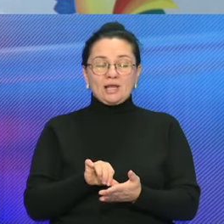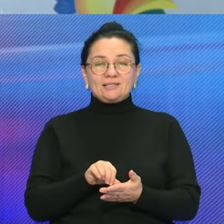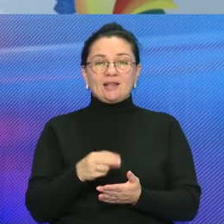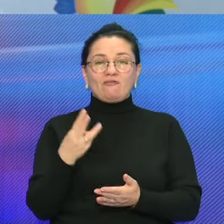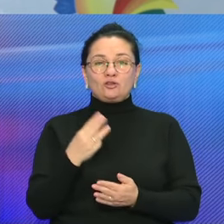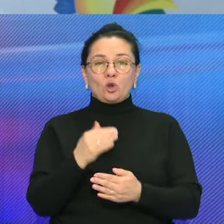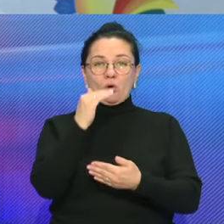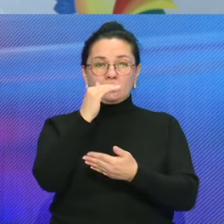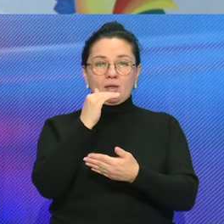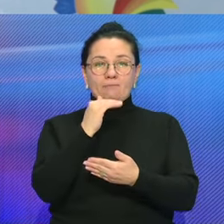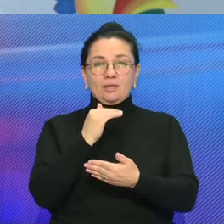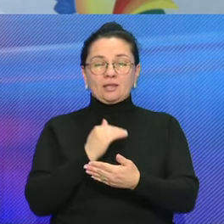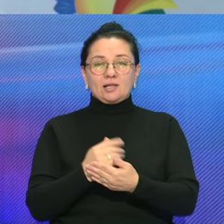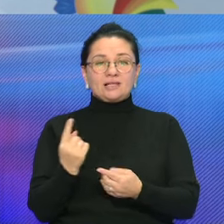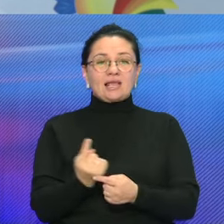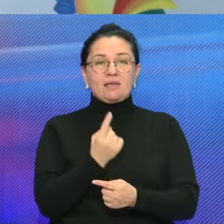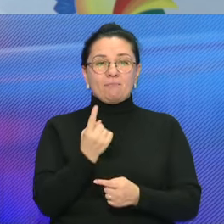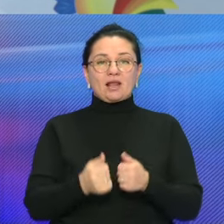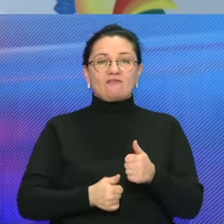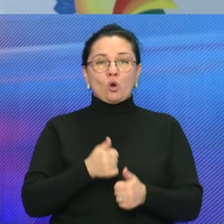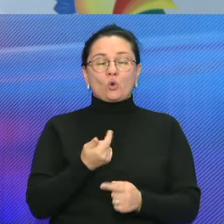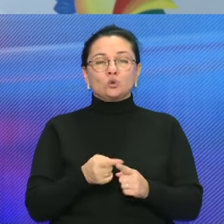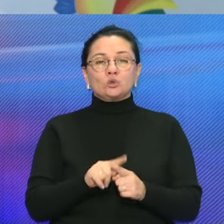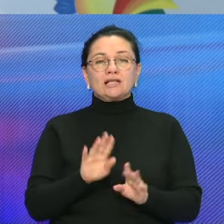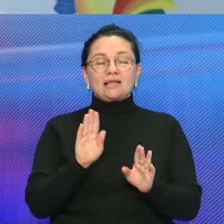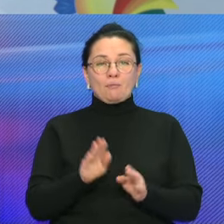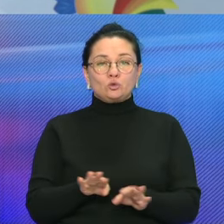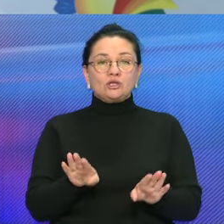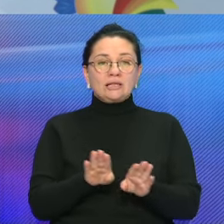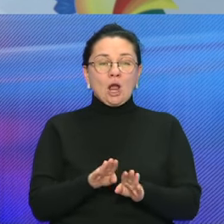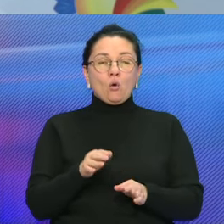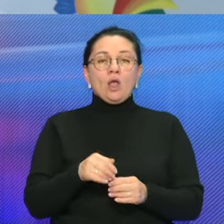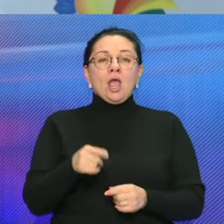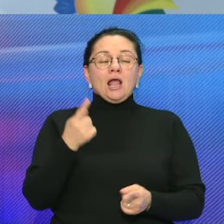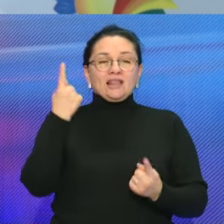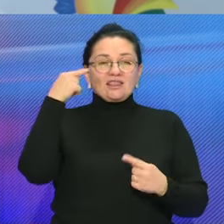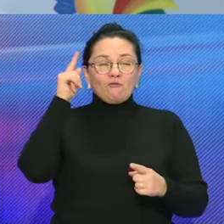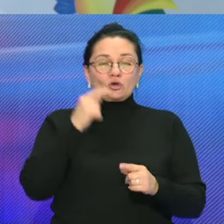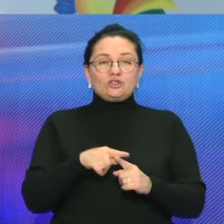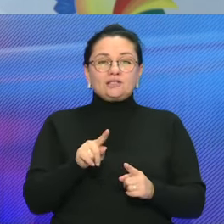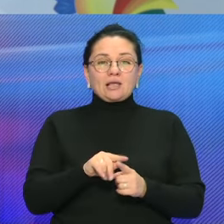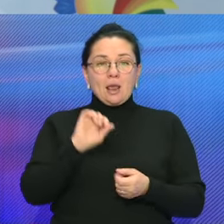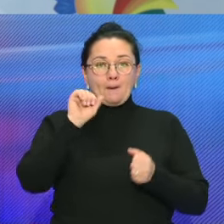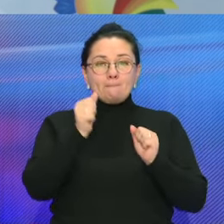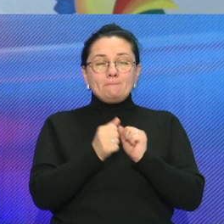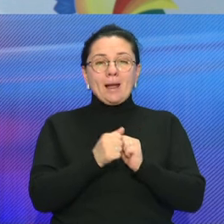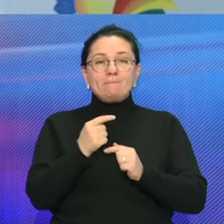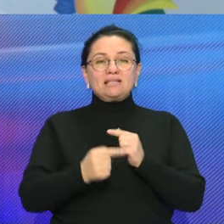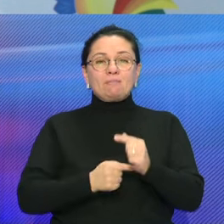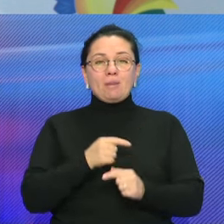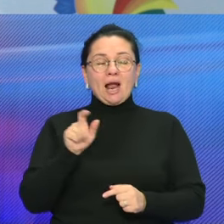номинациях конкурса. И первый конкурс, это будет творческий конкурс «Память поколений». На сцене ребята